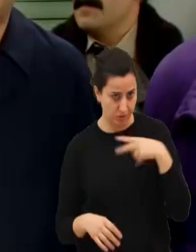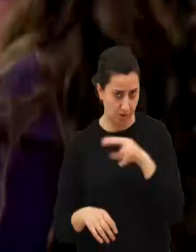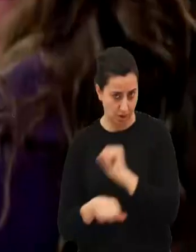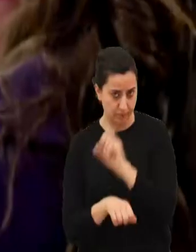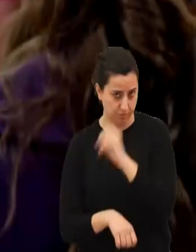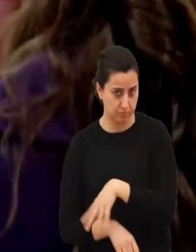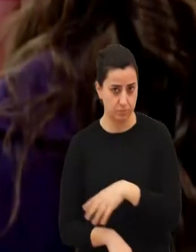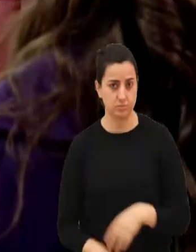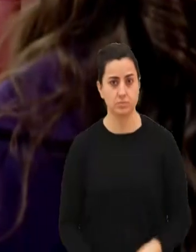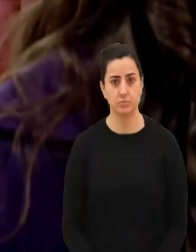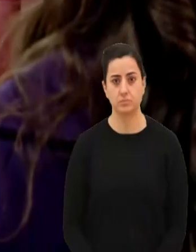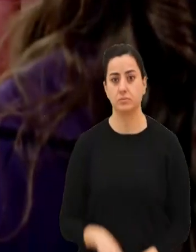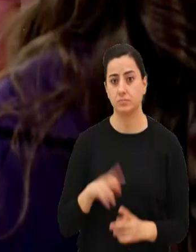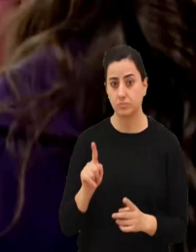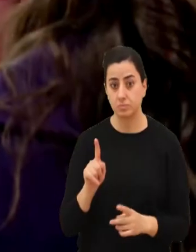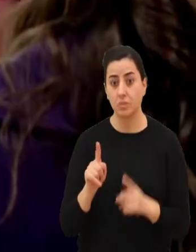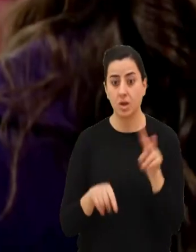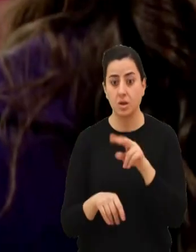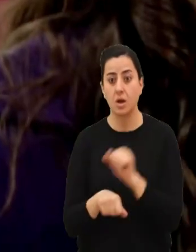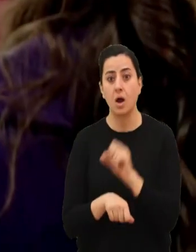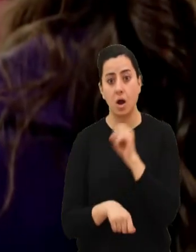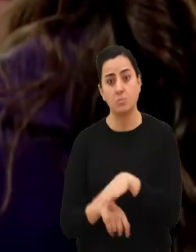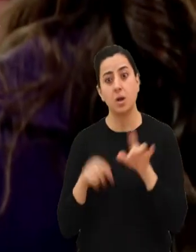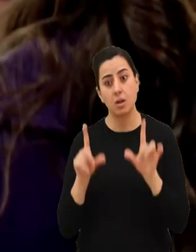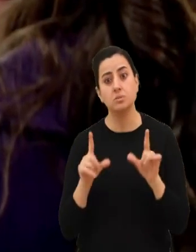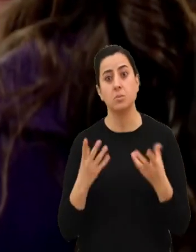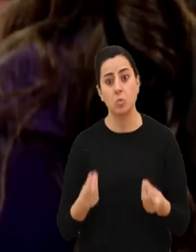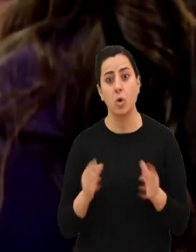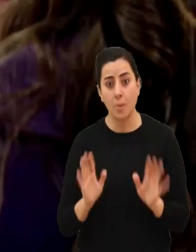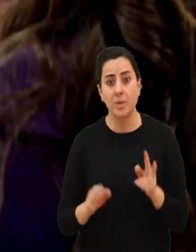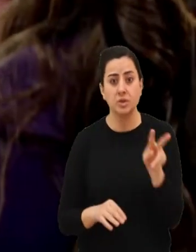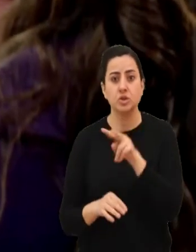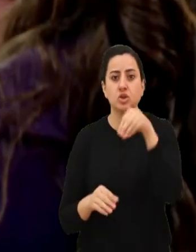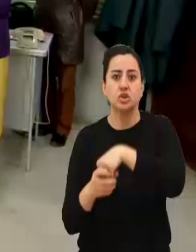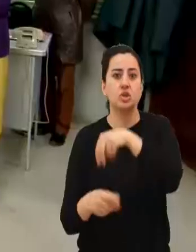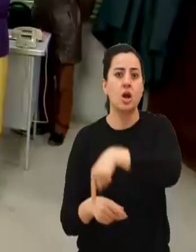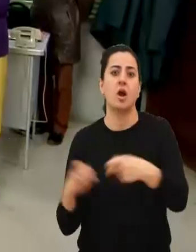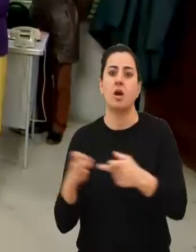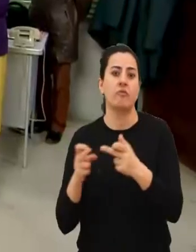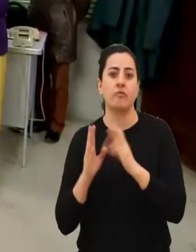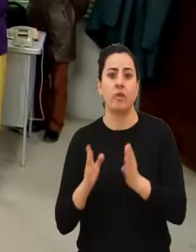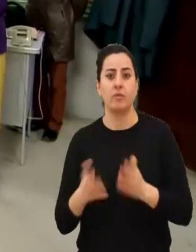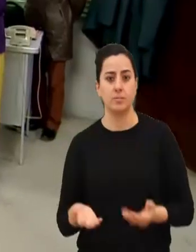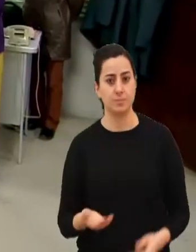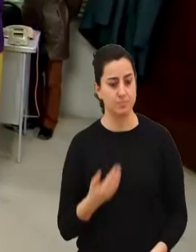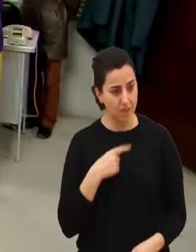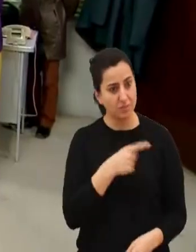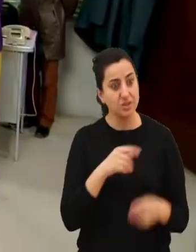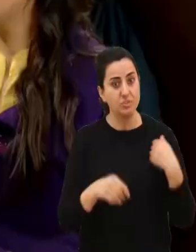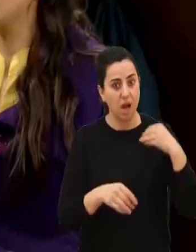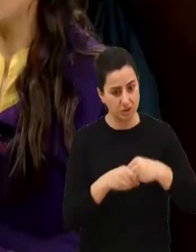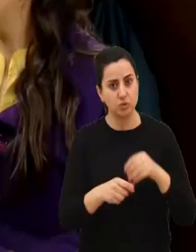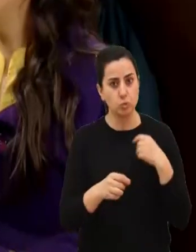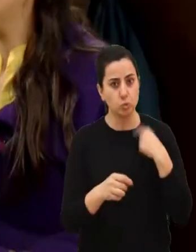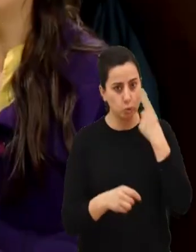bunları? Şimdi Selahattin Bey, içeri atmak lazım. Tabii atmak lazım da bunlar içeride de yerler birbirlerini ya. Evet, ben bunu yerim, elimde kalır